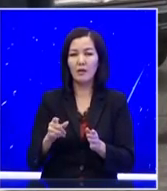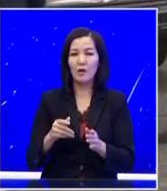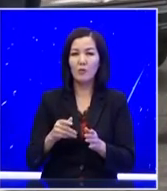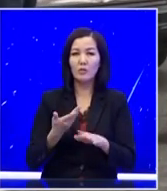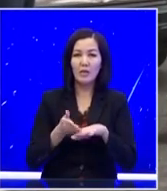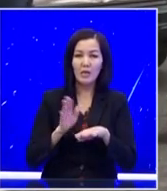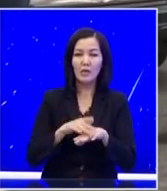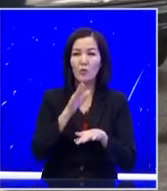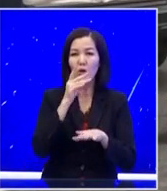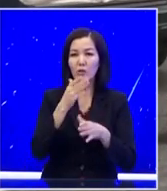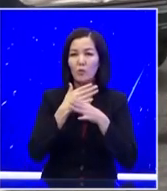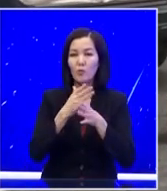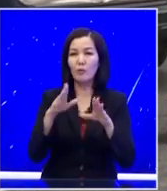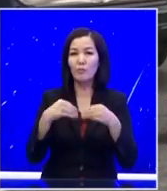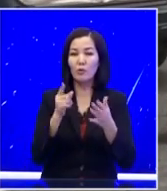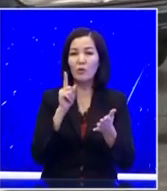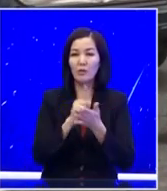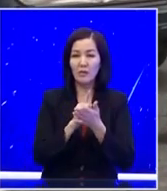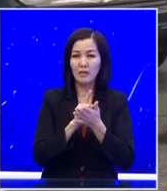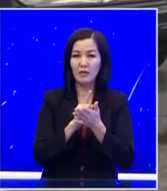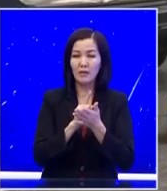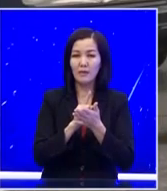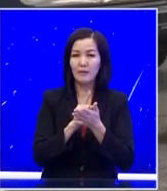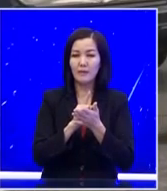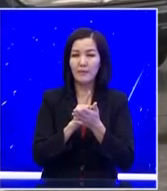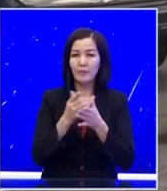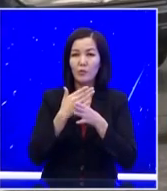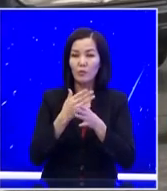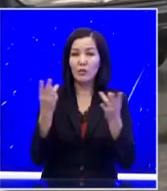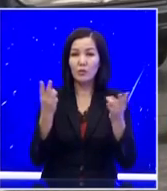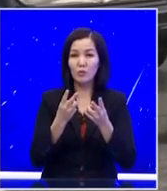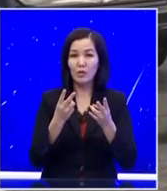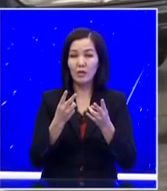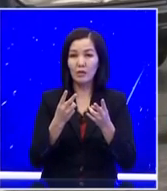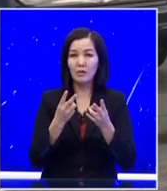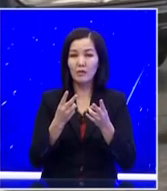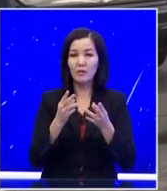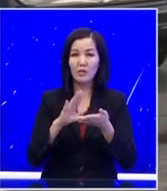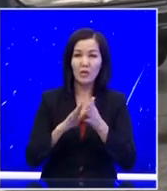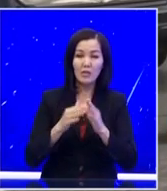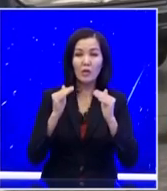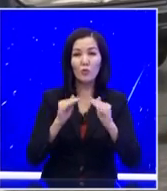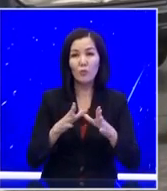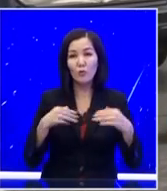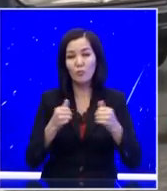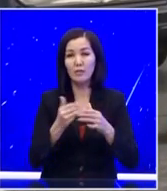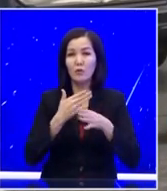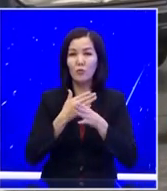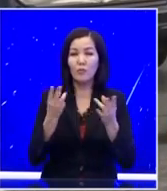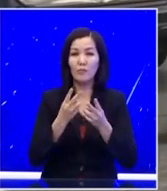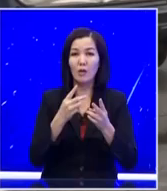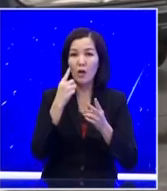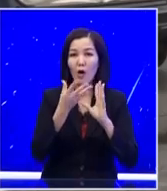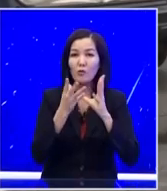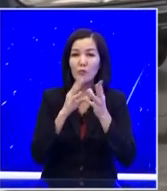өздерінің жаңағы ізгі ниеттерімен елге көмектесу керек, жағдайы жоқ адамдарға. Басқа жаңағы осындай да ауызбірлік болмаса,